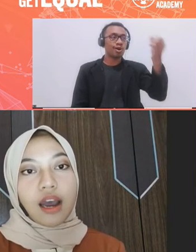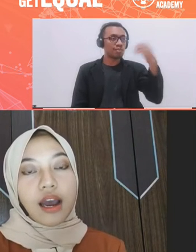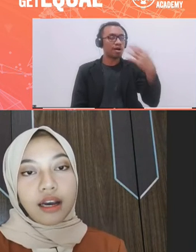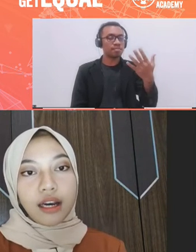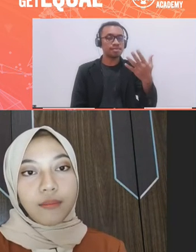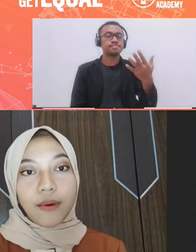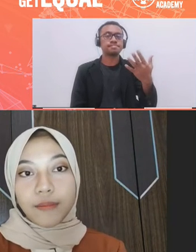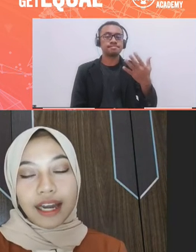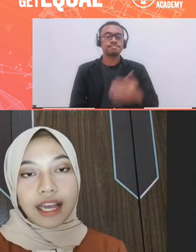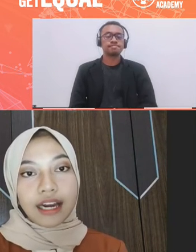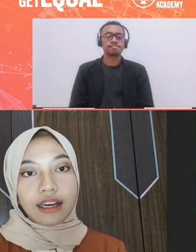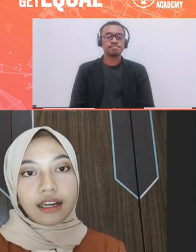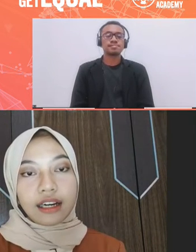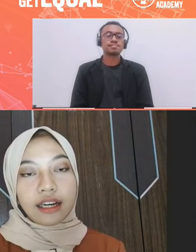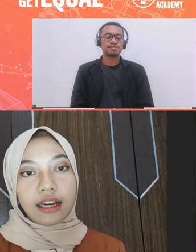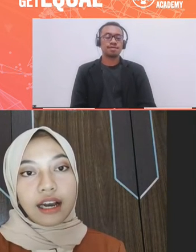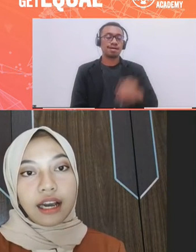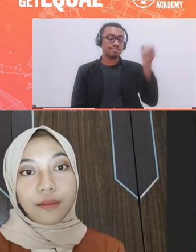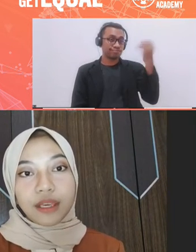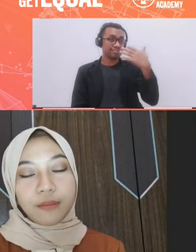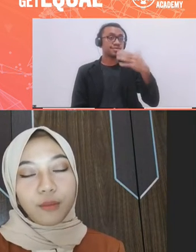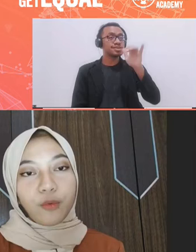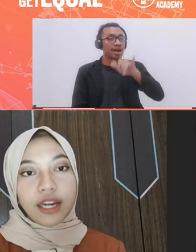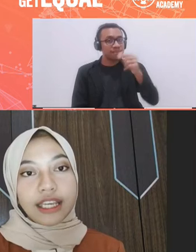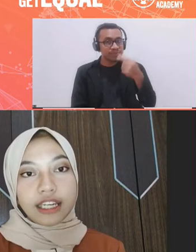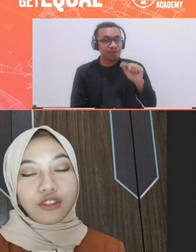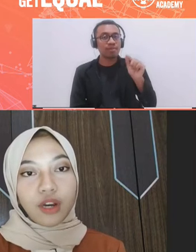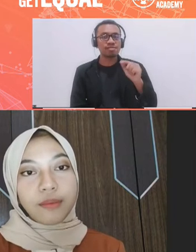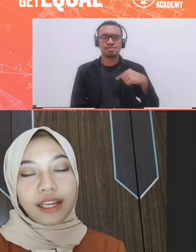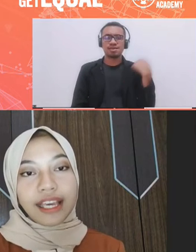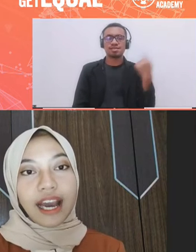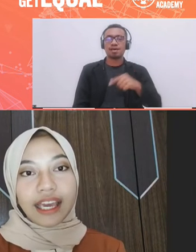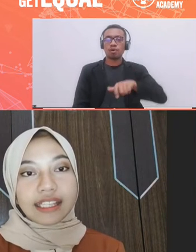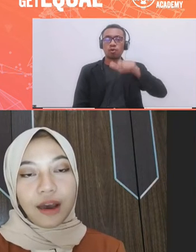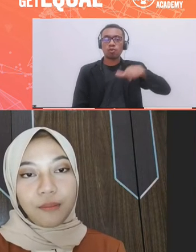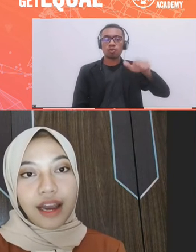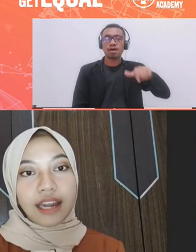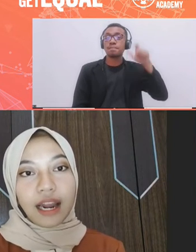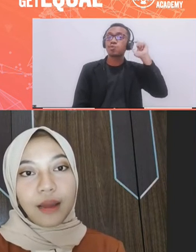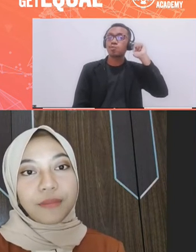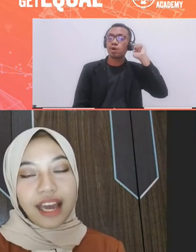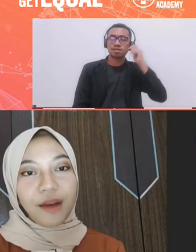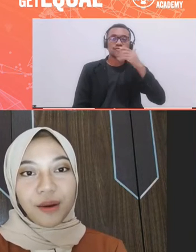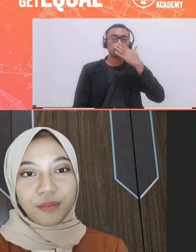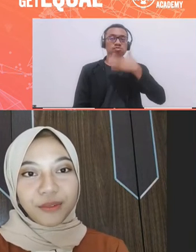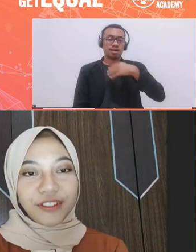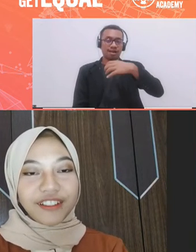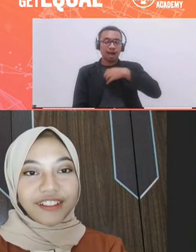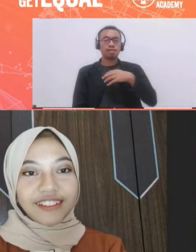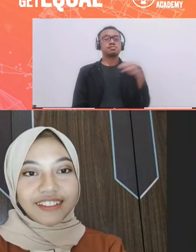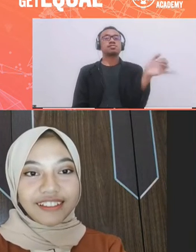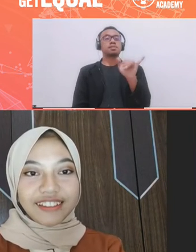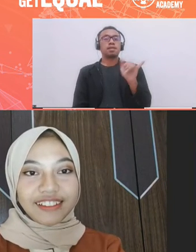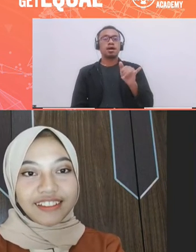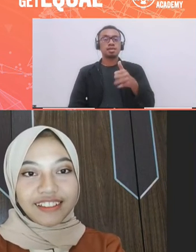bahwa memang benar kami perempuan ini juga memiliki hak yang sama dalam bidang apapun.